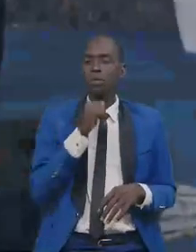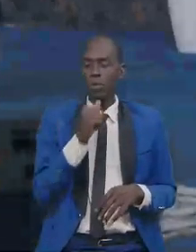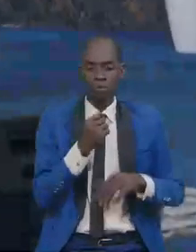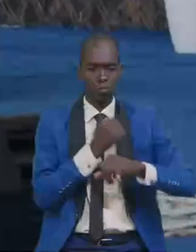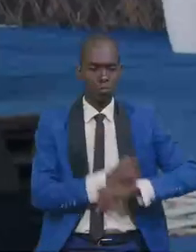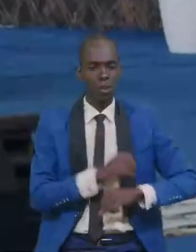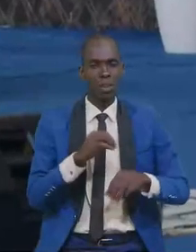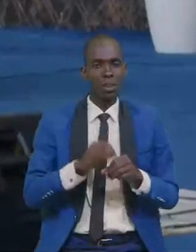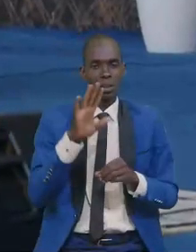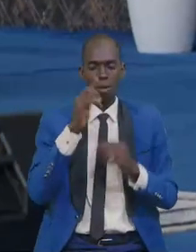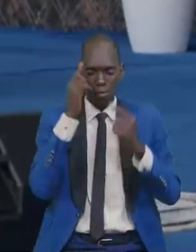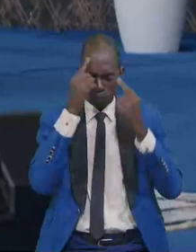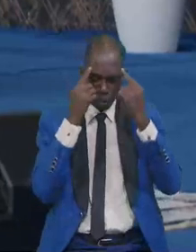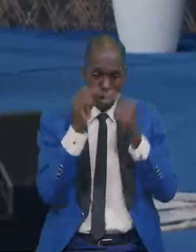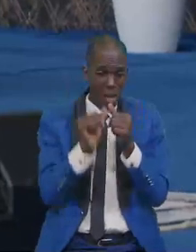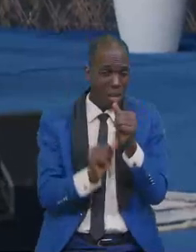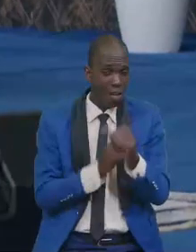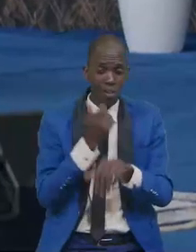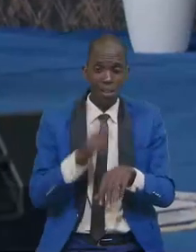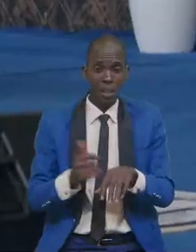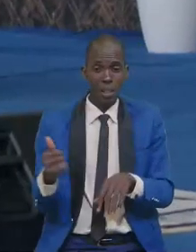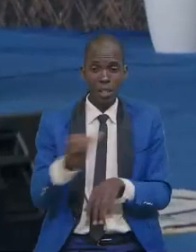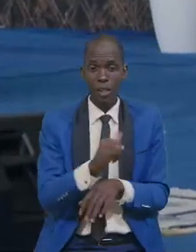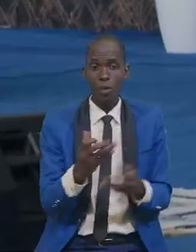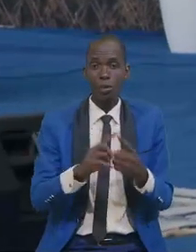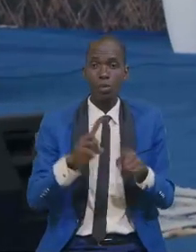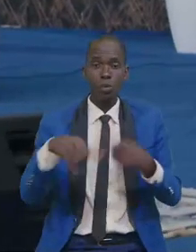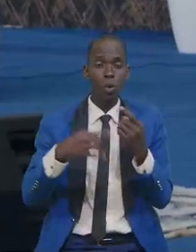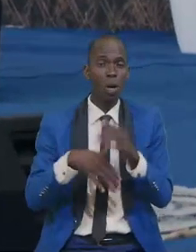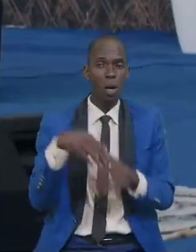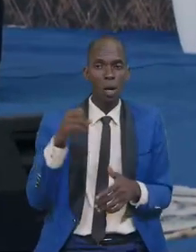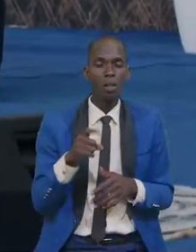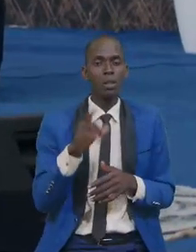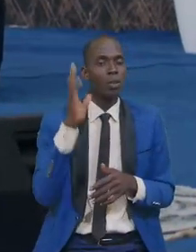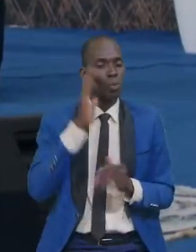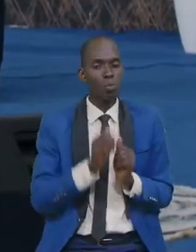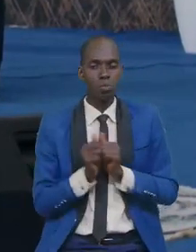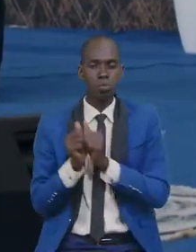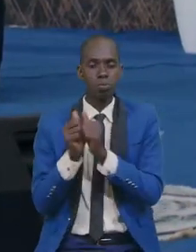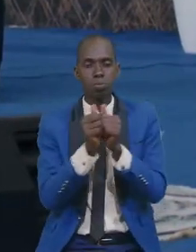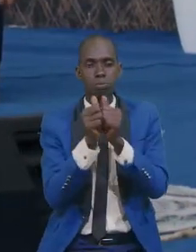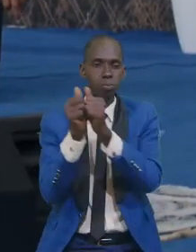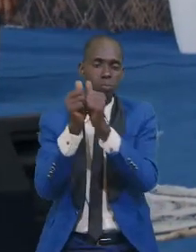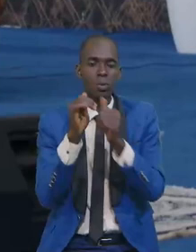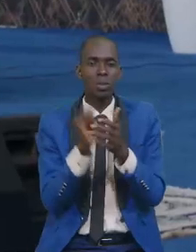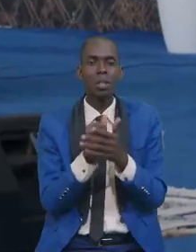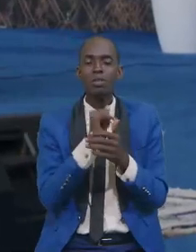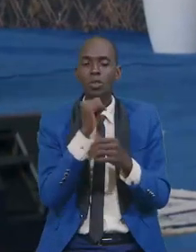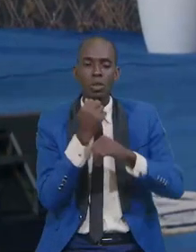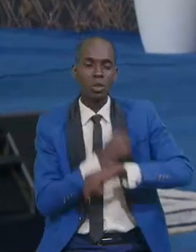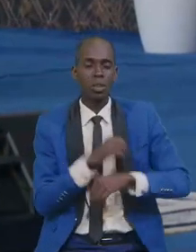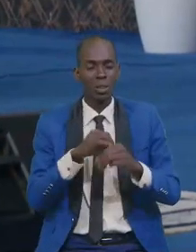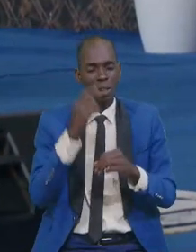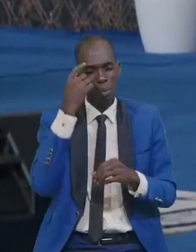trimballent l'insécurité dans leurs pensées. Chaque fois qu'ils veulent sortir, ils portent l'insécurité dans leurs